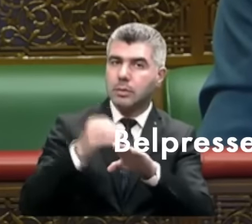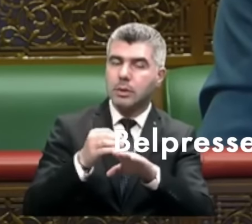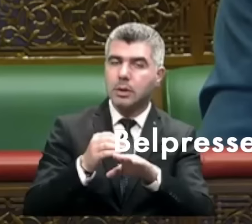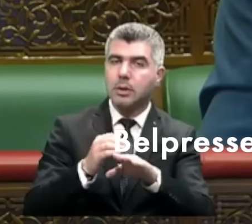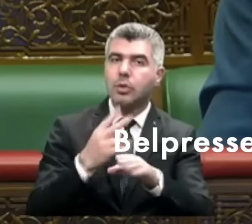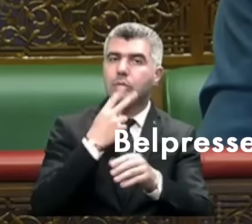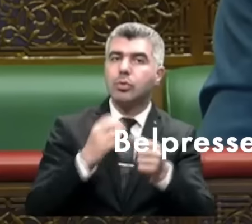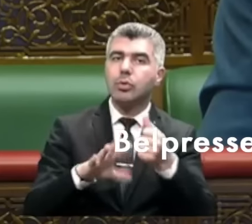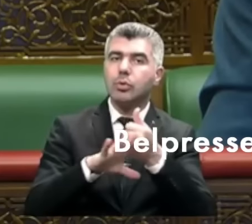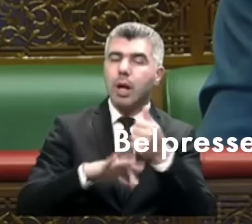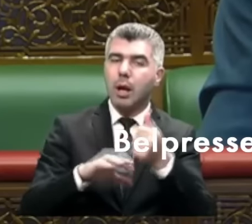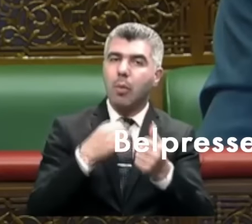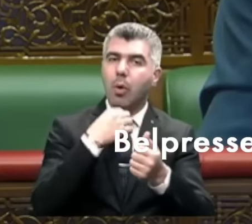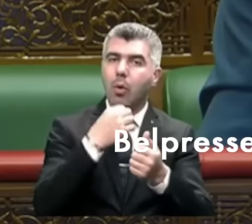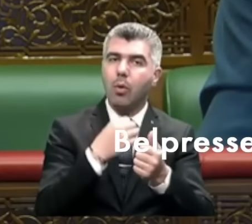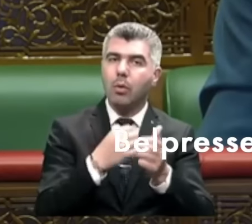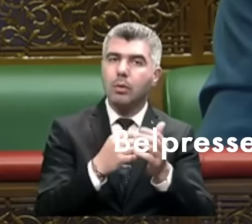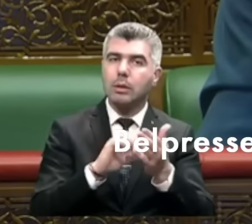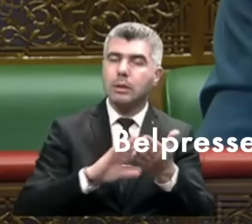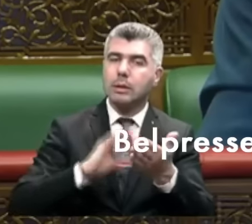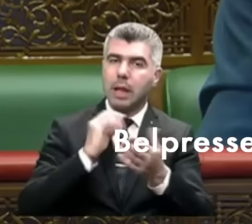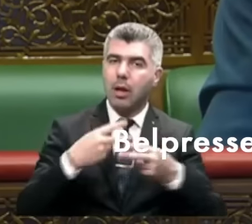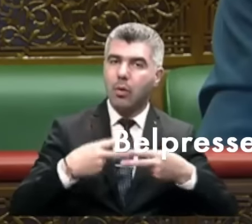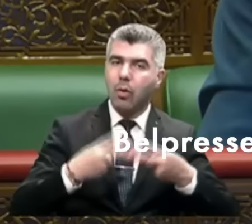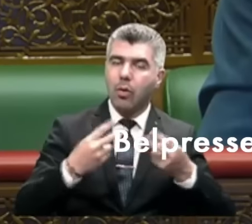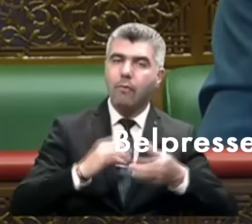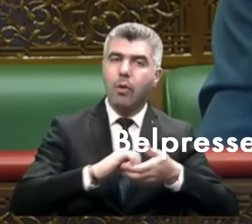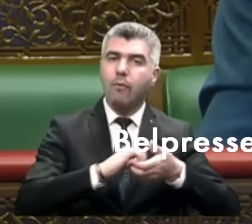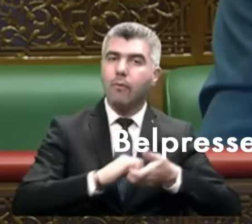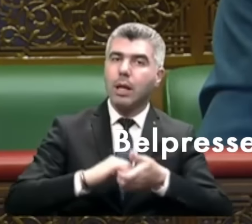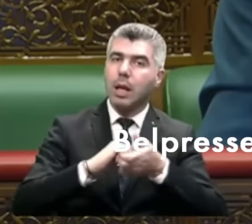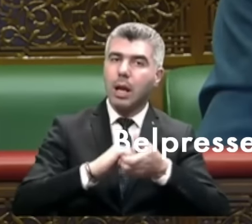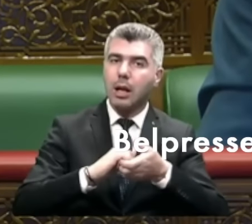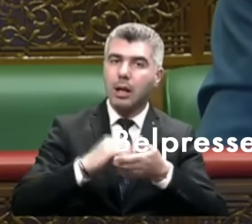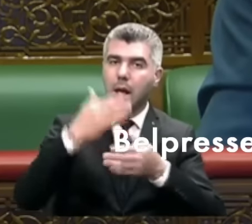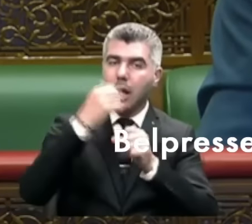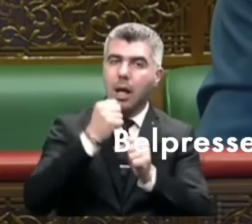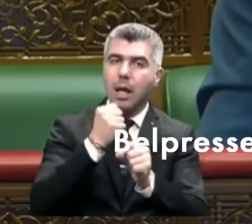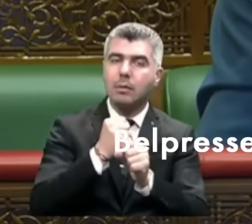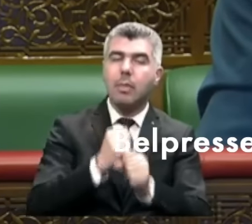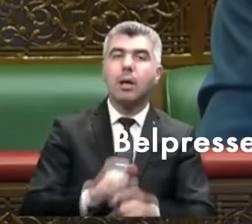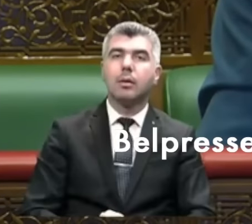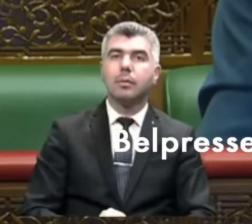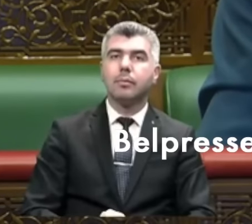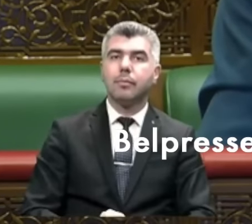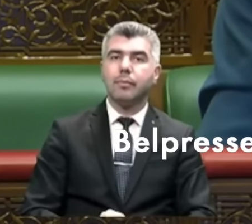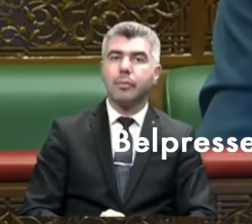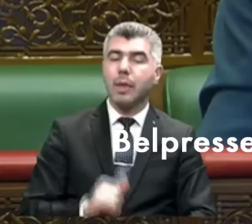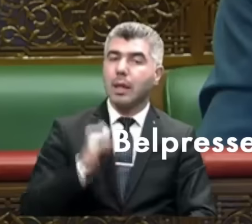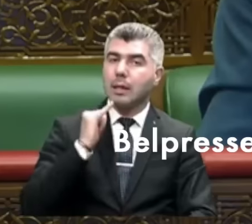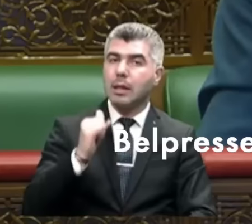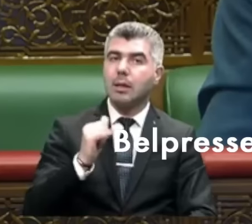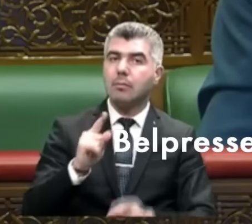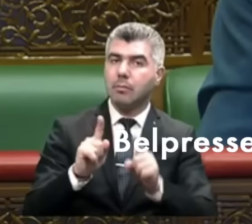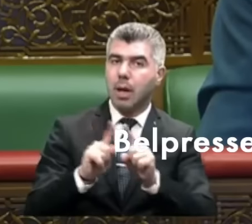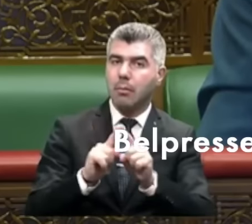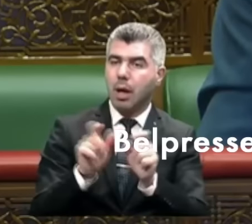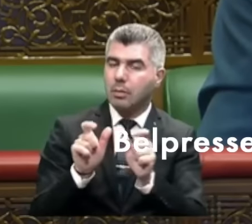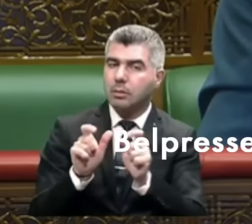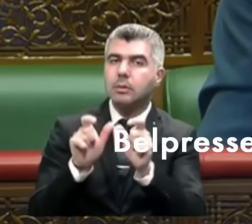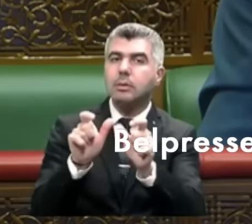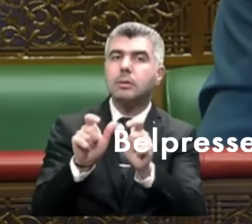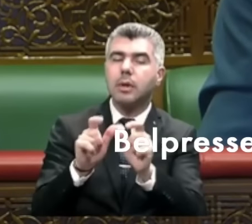المغربي بطلب تناول الكلمه اللي تقدمت بها مجموعه الكونفيدراليه الديمقراطيه للشغل وهي الاستمرار ديال القرارات التعسفيه